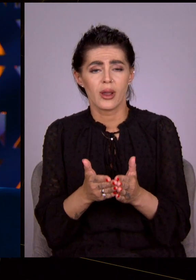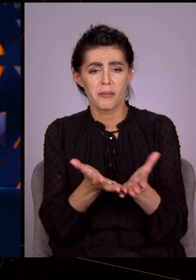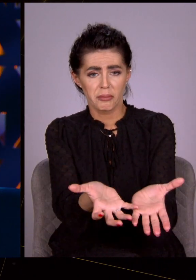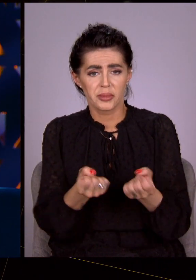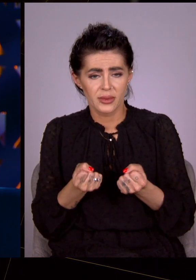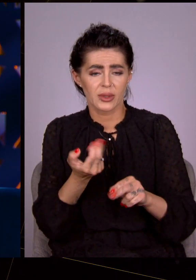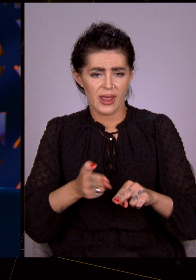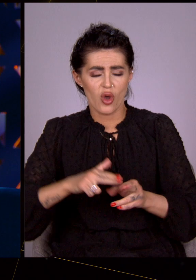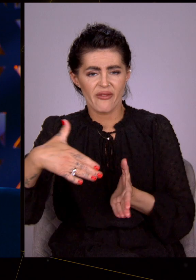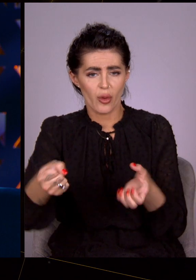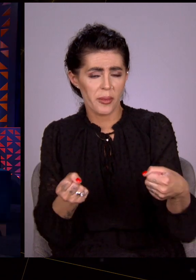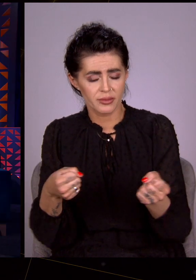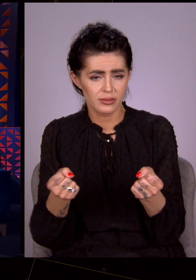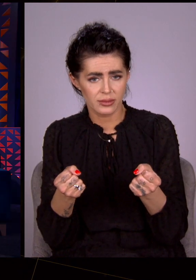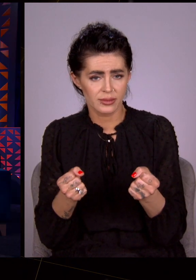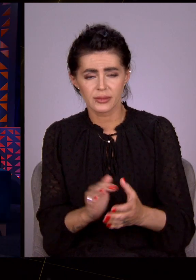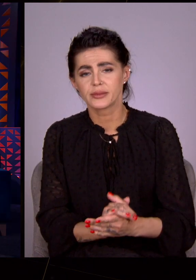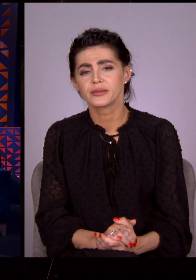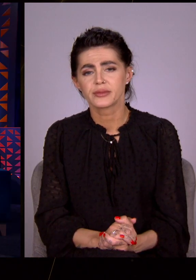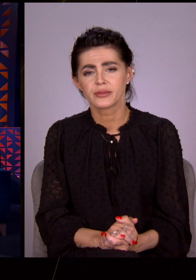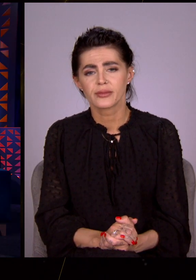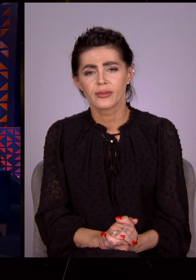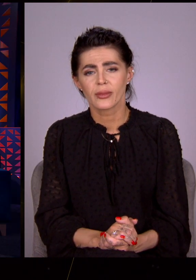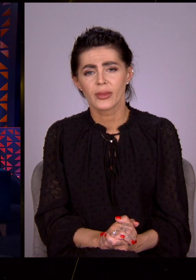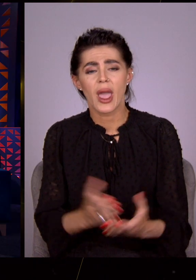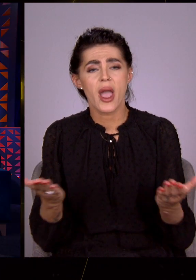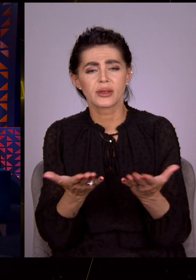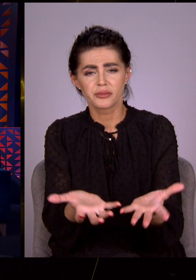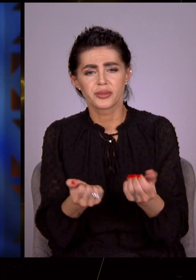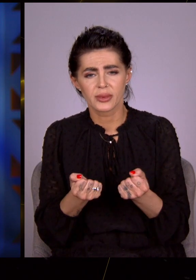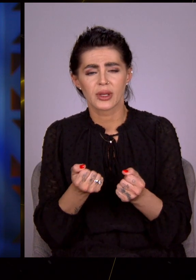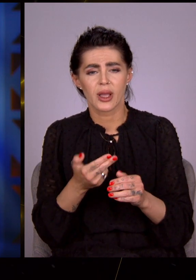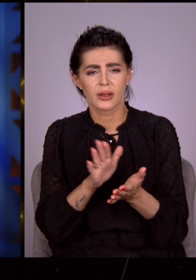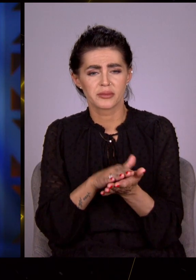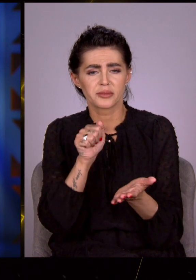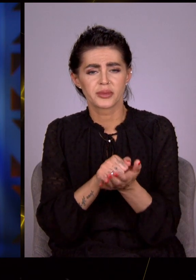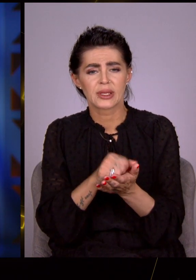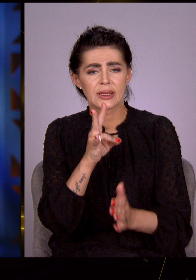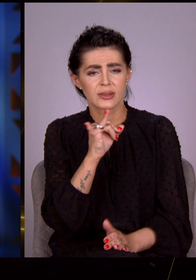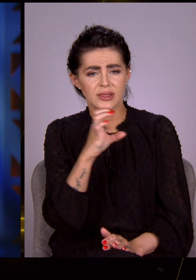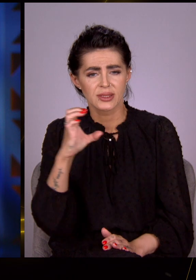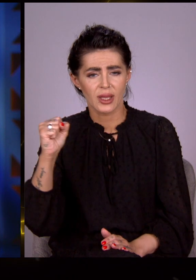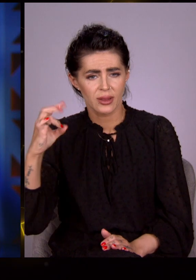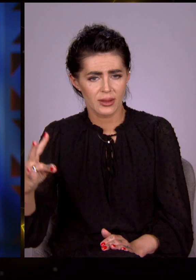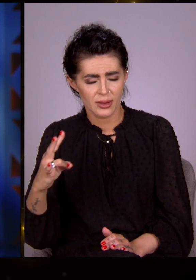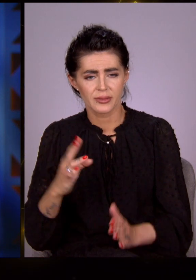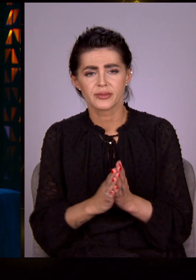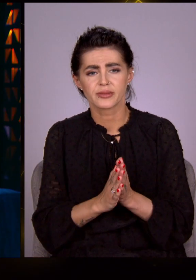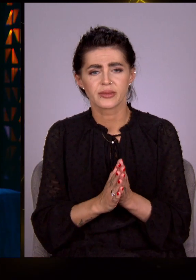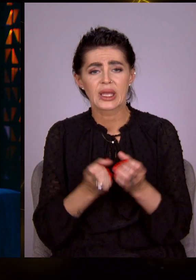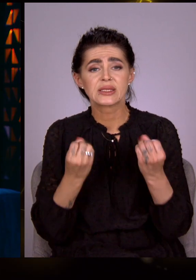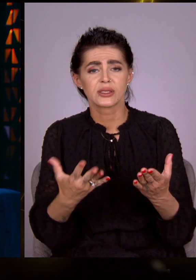прийняли цей автомобіль. Так. Який вона придбала? Nissan Navara. Непогано. І дуже. За скільки